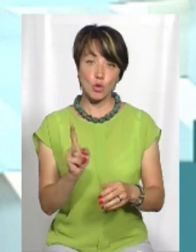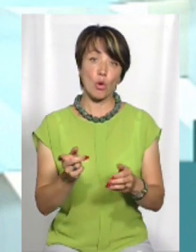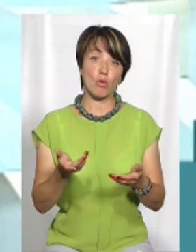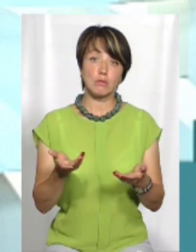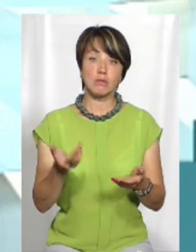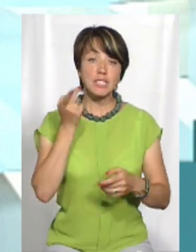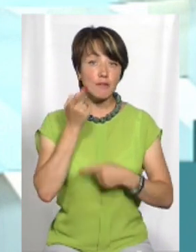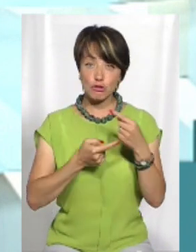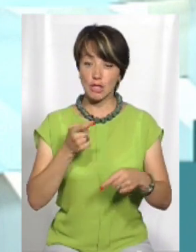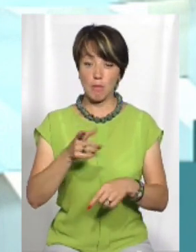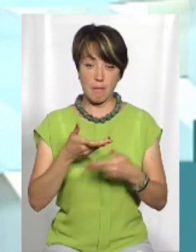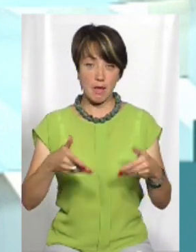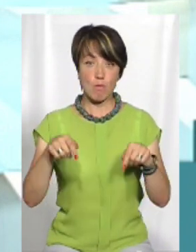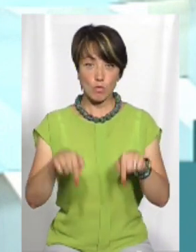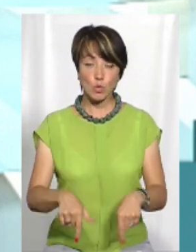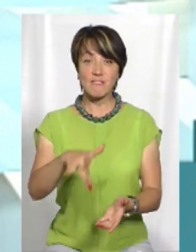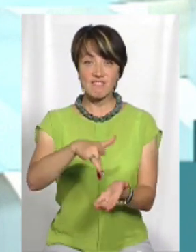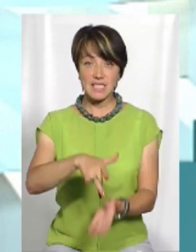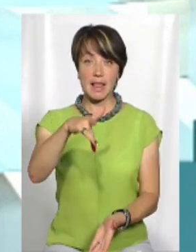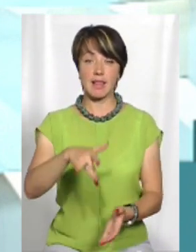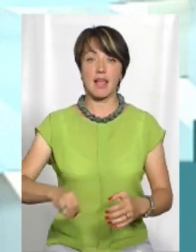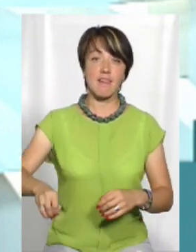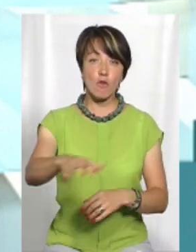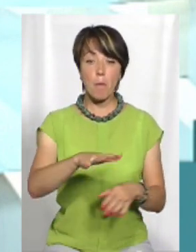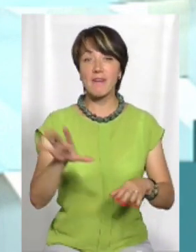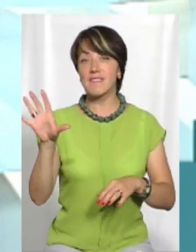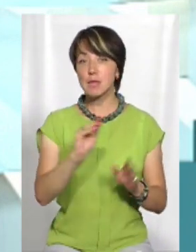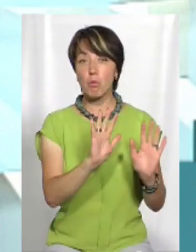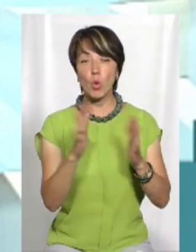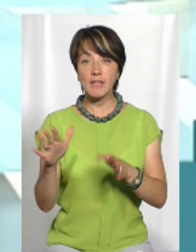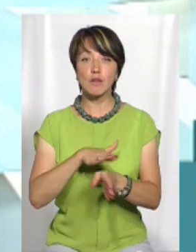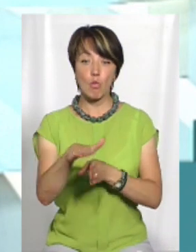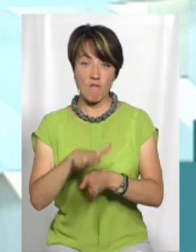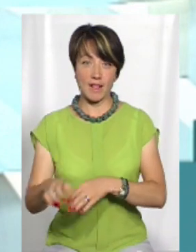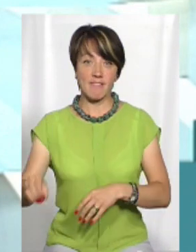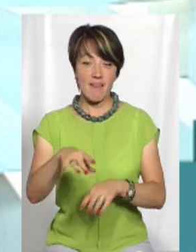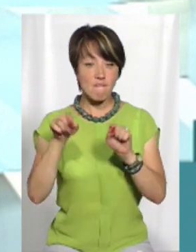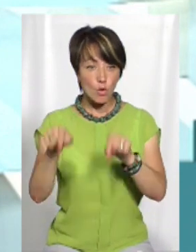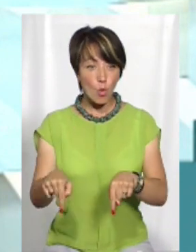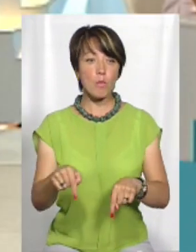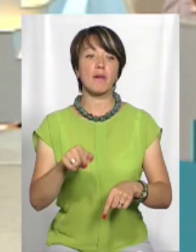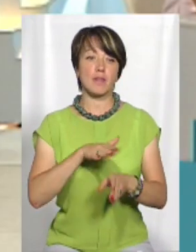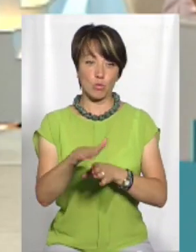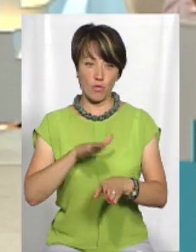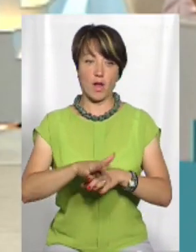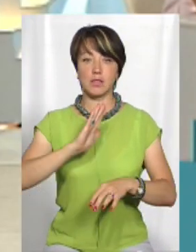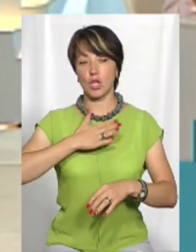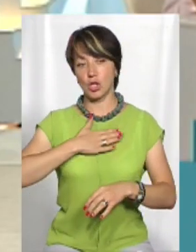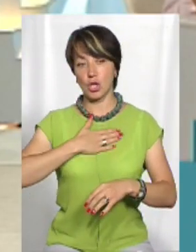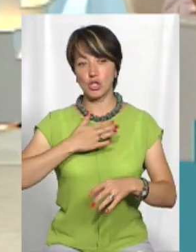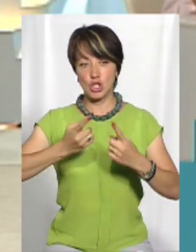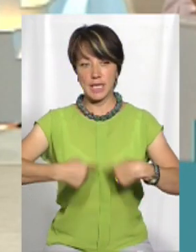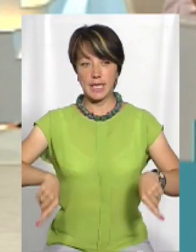ми завжди були тут, в центрі Європи, і всі події, які відбувалися в Європі, вони і відбувалися на нашій